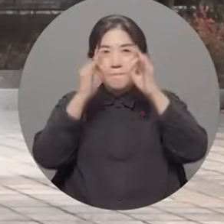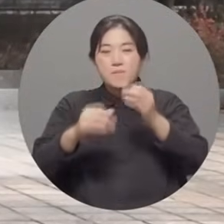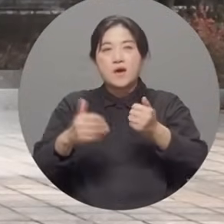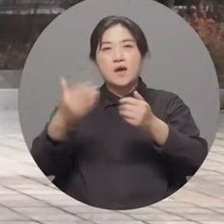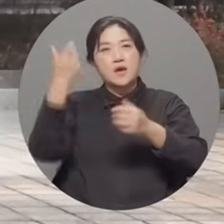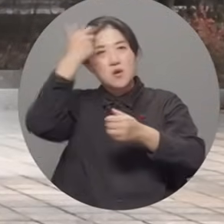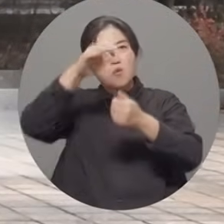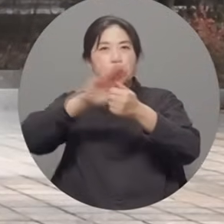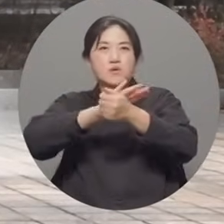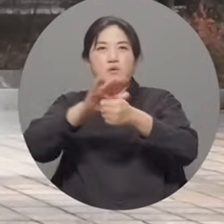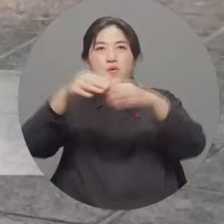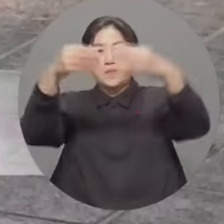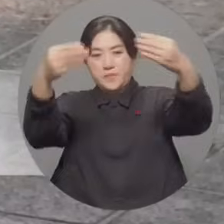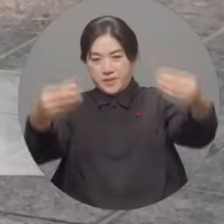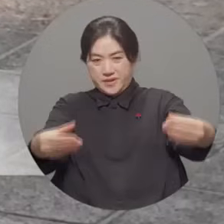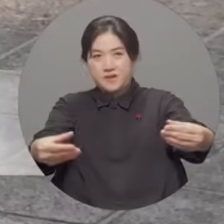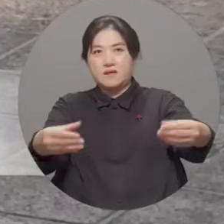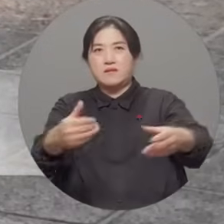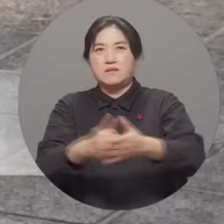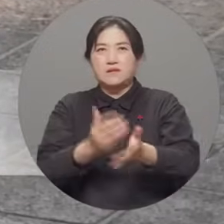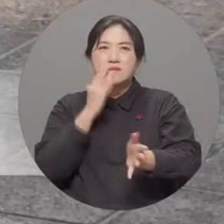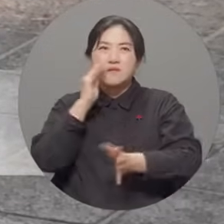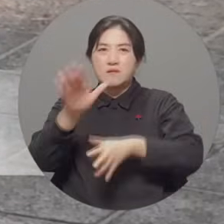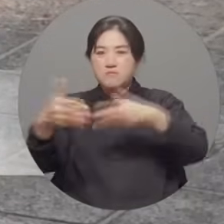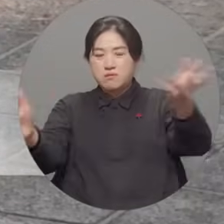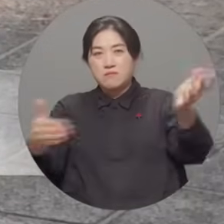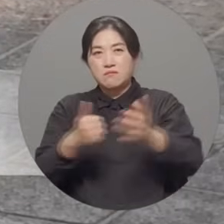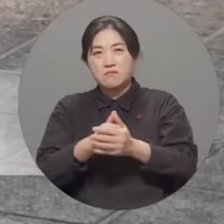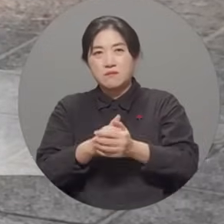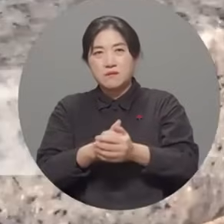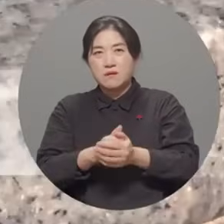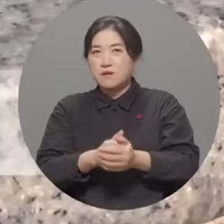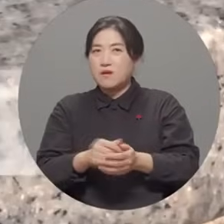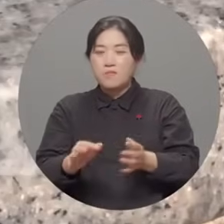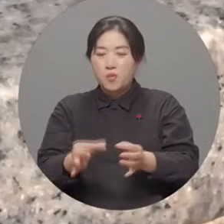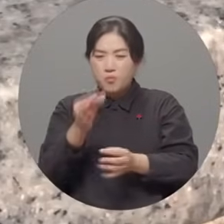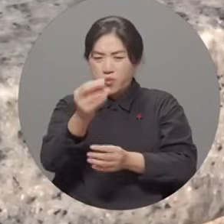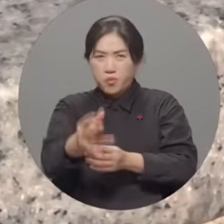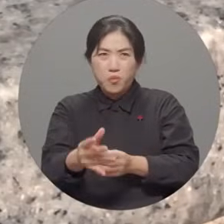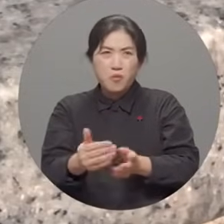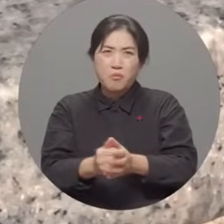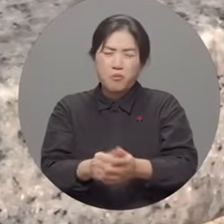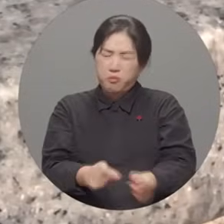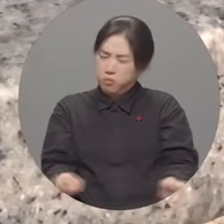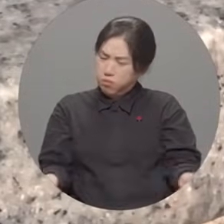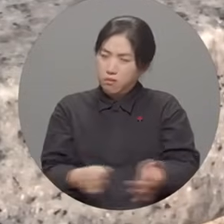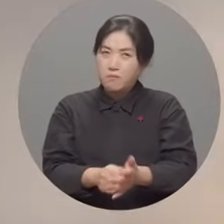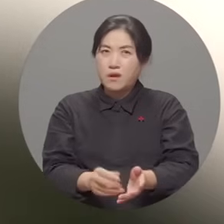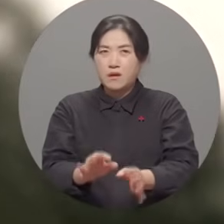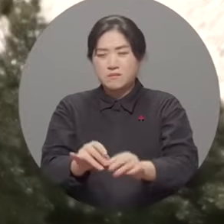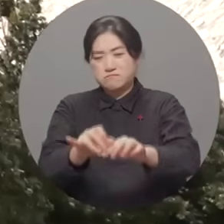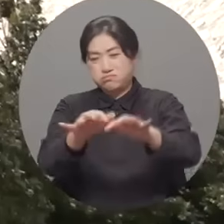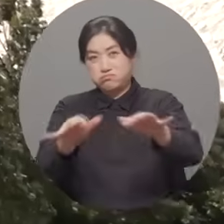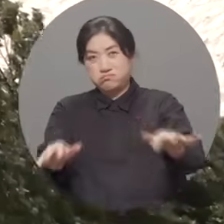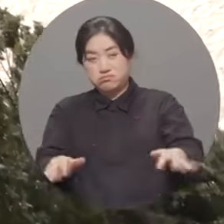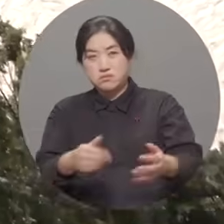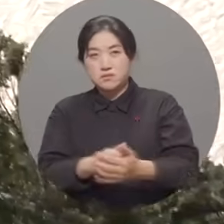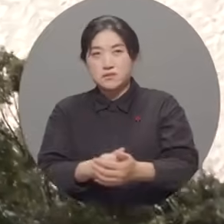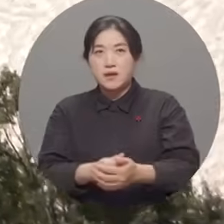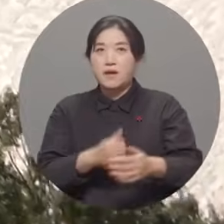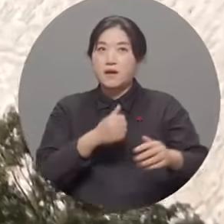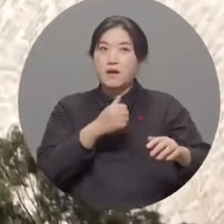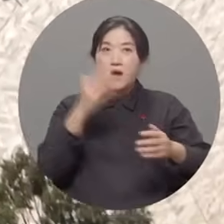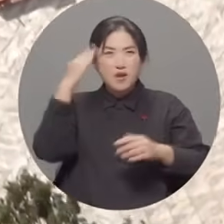위령비. 주변에 낙엽이 나뒹굴고 언제 피웠는지 모를 향이 먼지처럼 쌓여 있습니다. 해외는